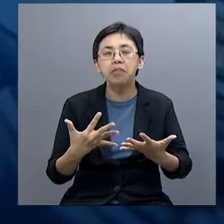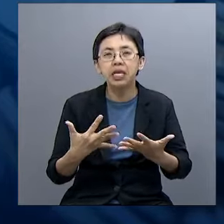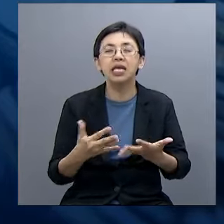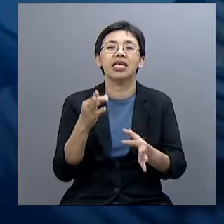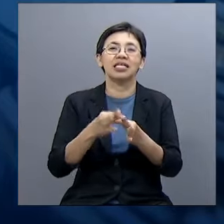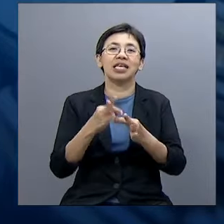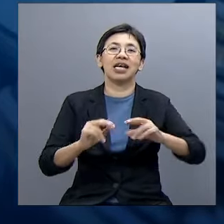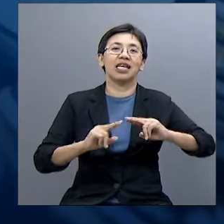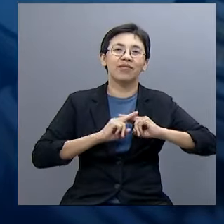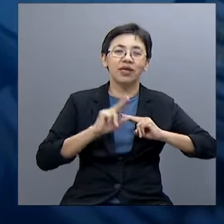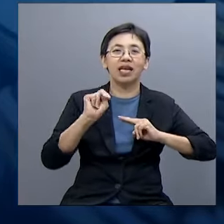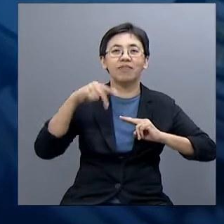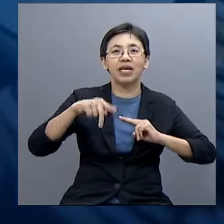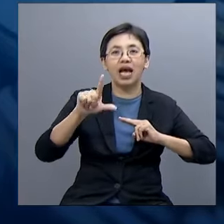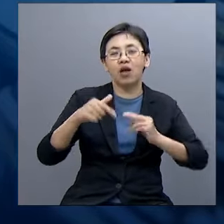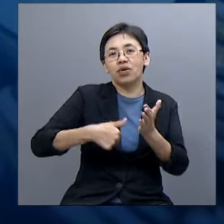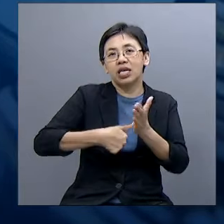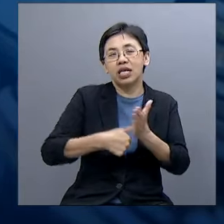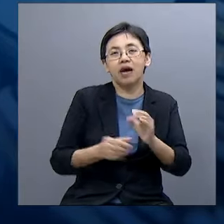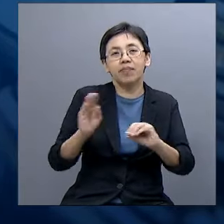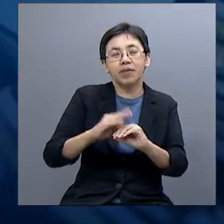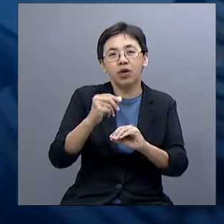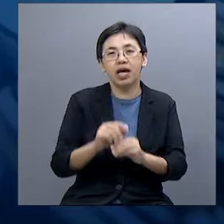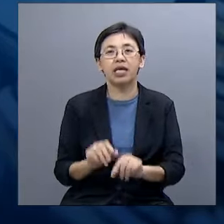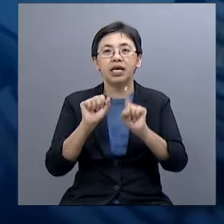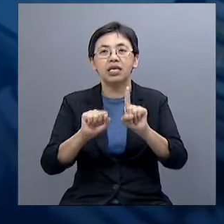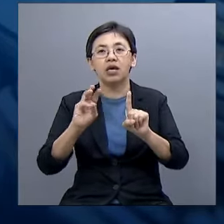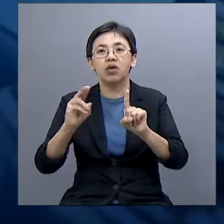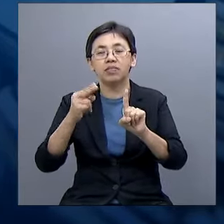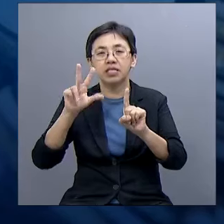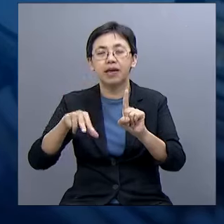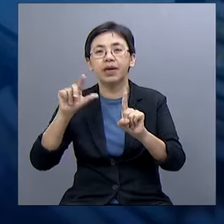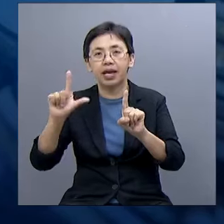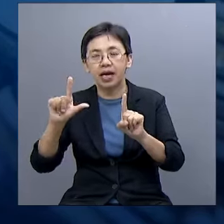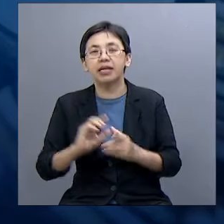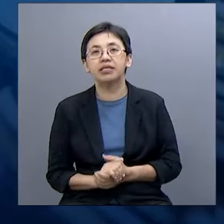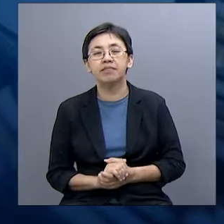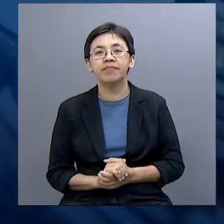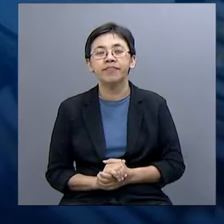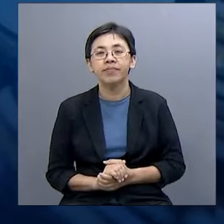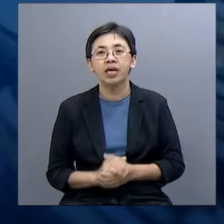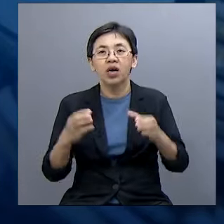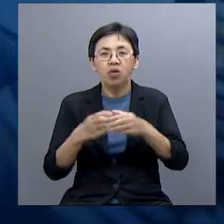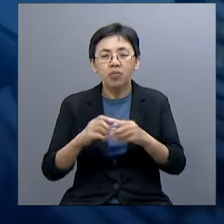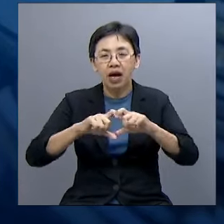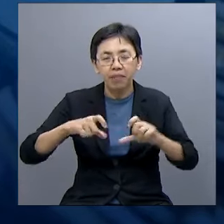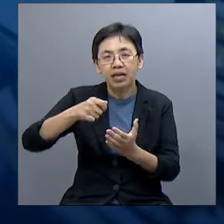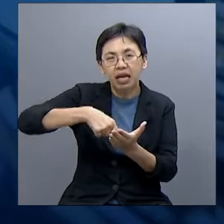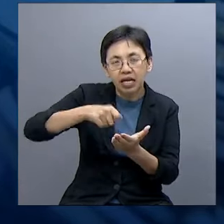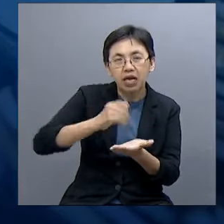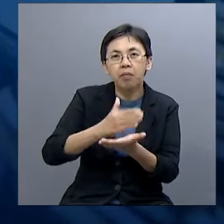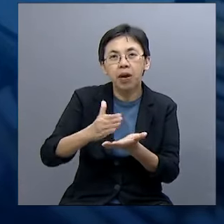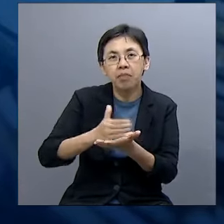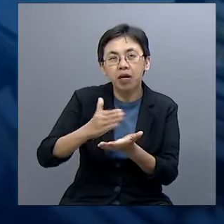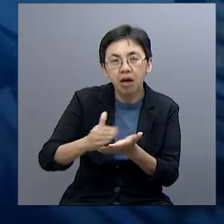พาณิชย์หรือ nplเพิ่มขึ้นอยู่ที่ 13,000ล้านบาทนะคะโดยเฉพาะในกลุ่มบัตรเครมีสิน